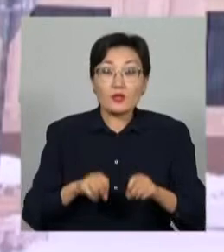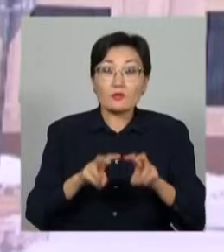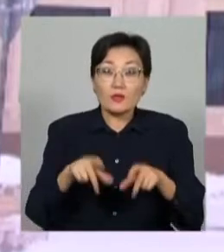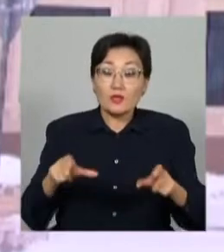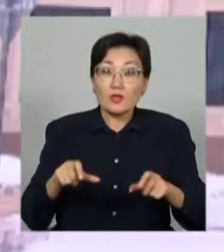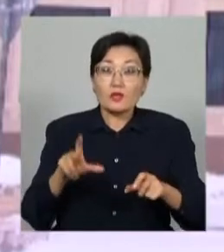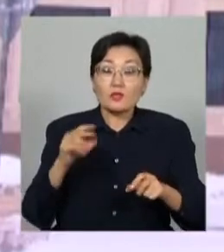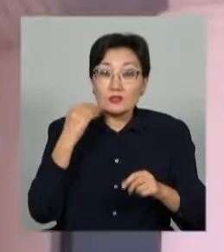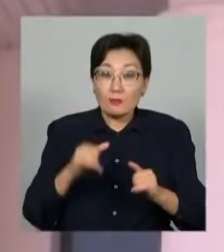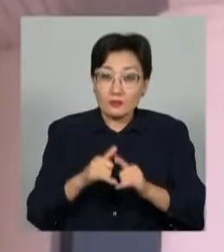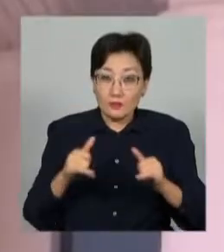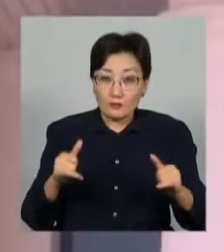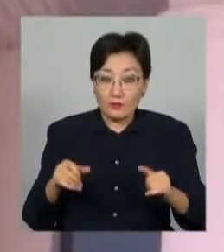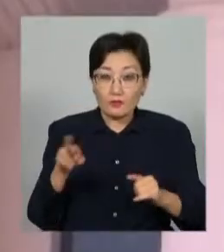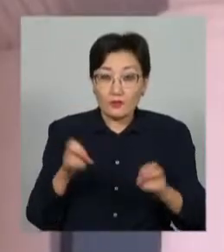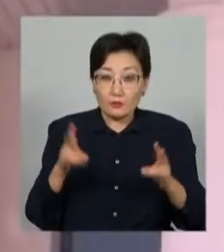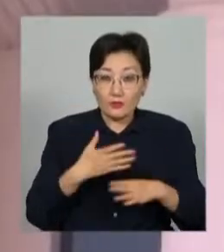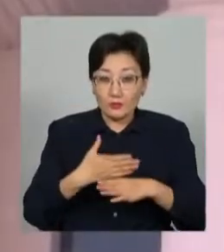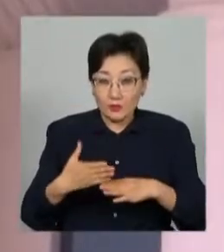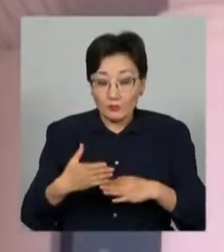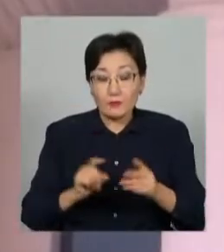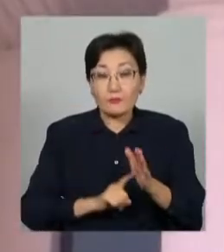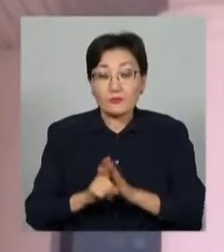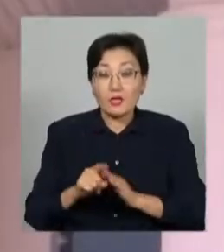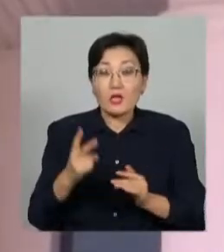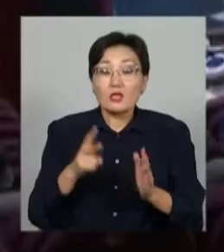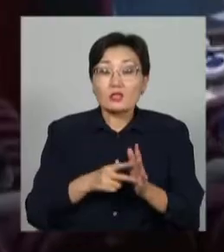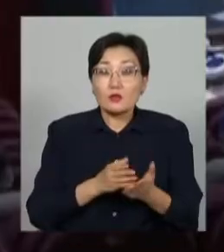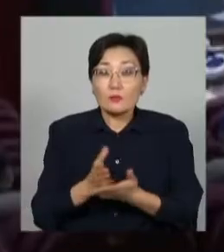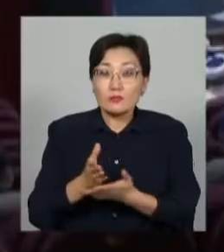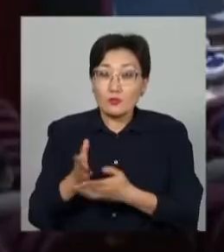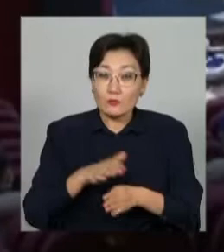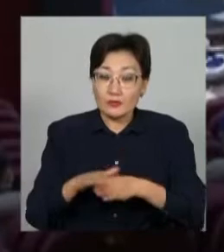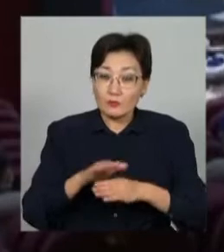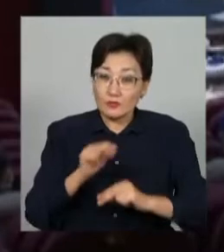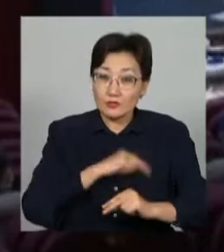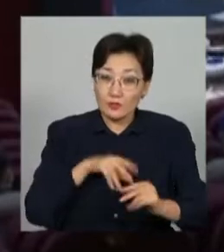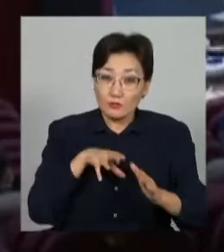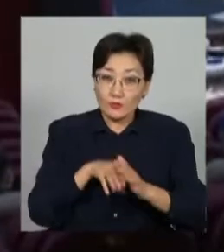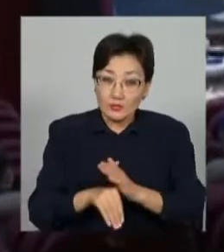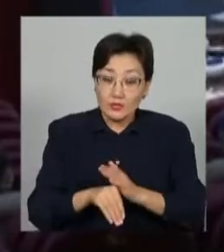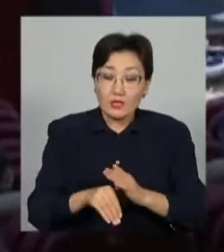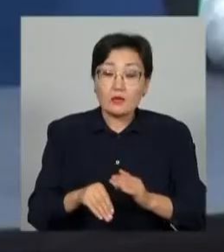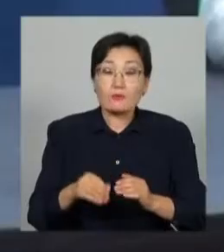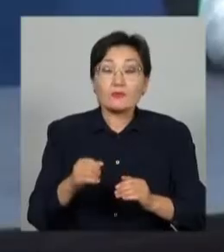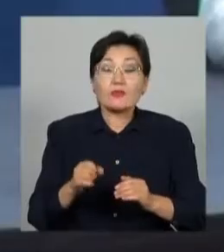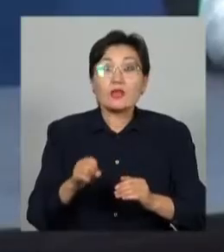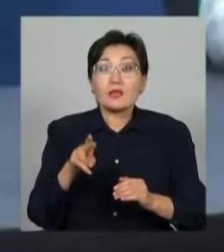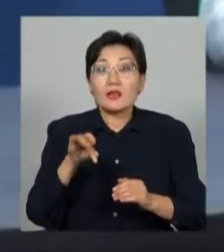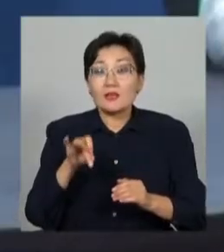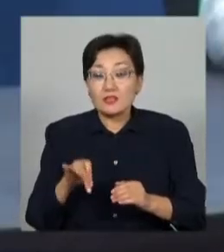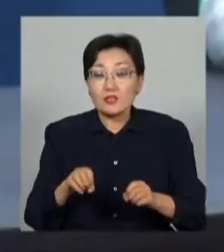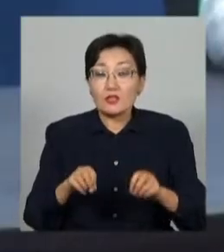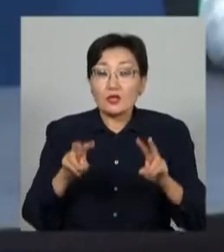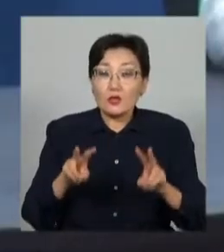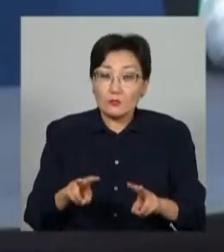шаруаны дін қызметкерлері қаңтар қасіретінен кейін қолға алмақ. Жеті бағыт бойынша жасалатын жұмыстардың ішінде сондай-ақ қариларға арнайы ижаза